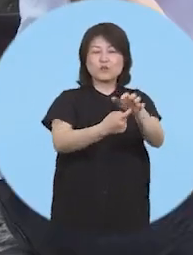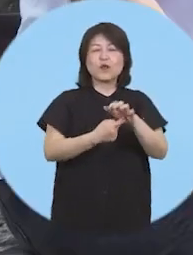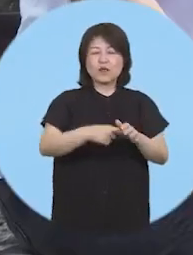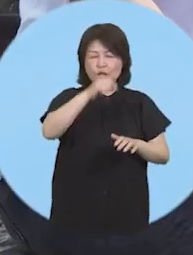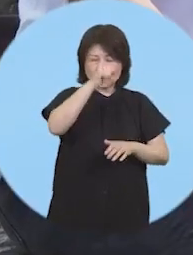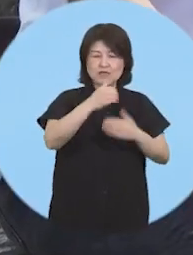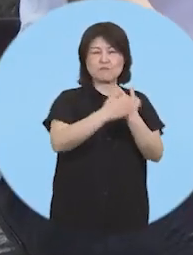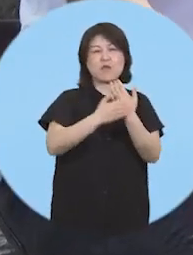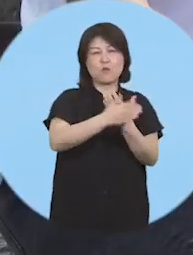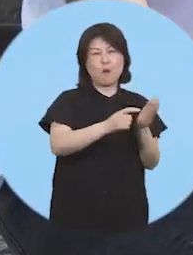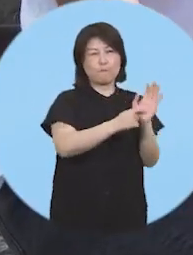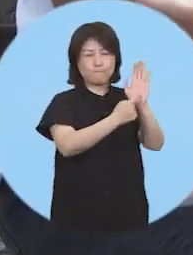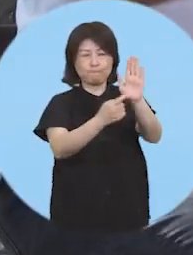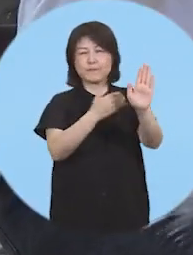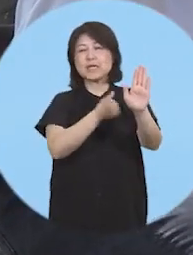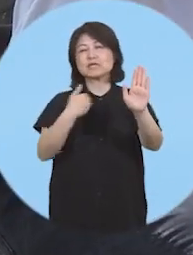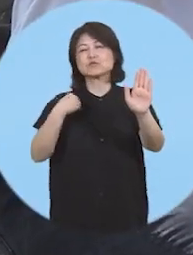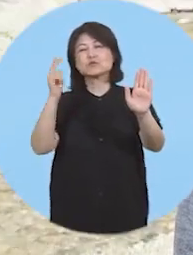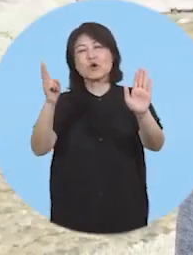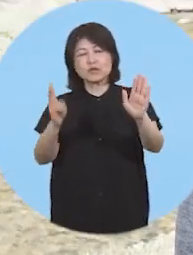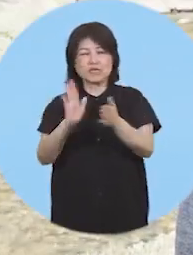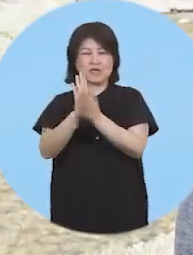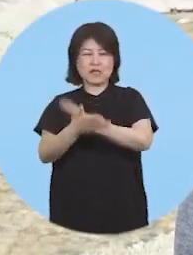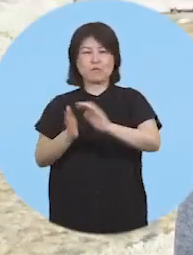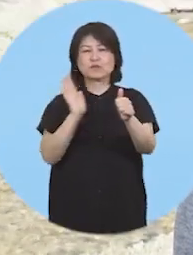るように県もしっかりこれからサポートして、